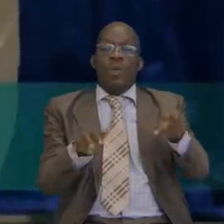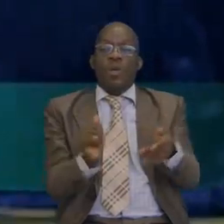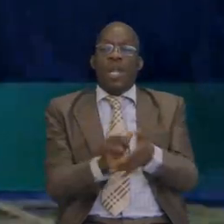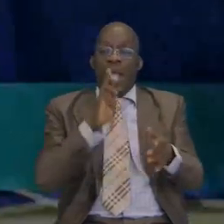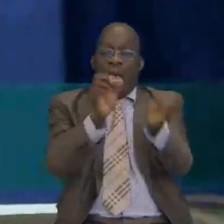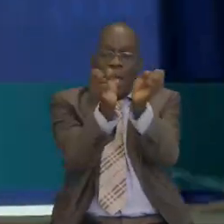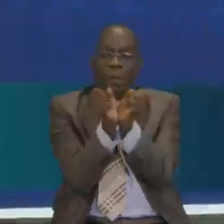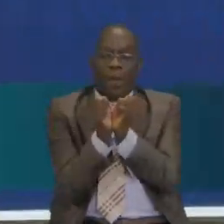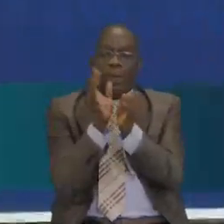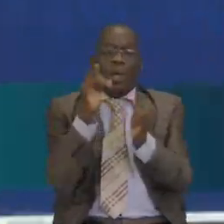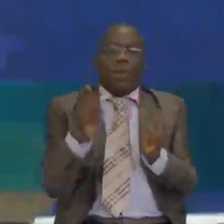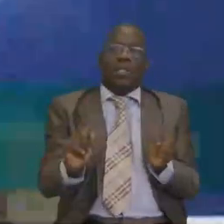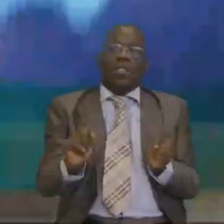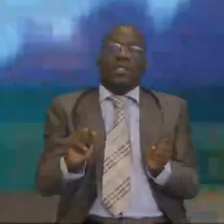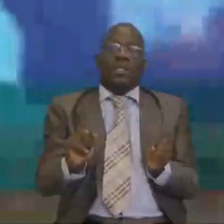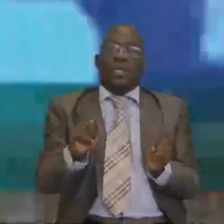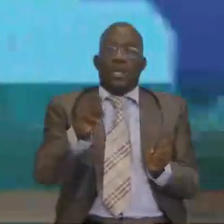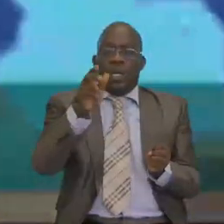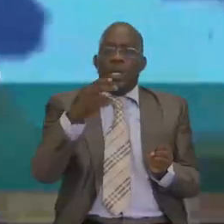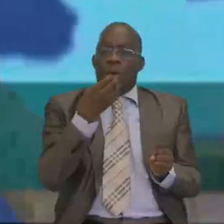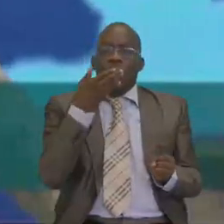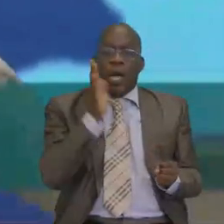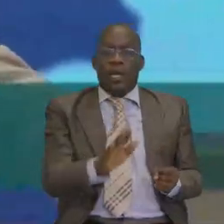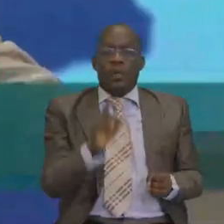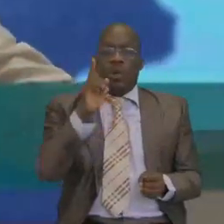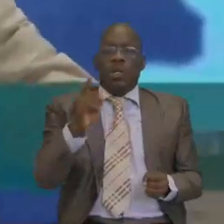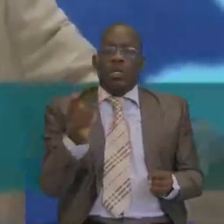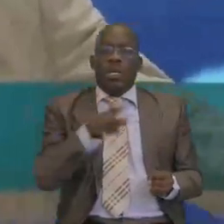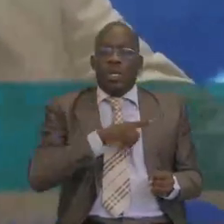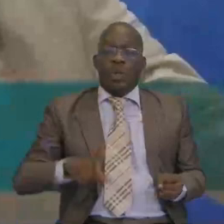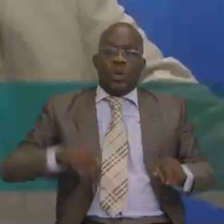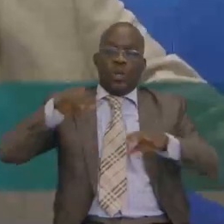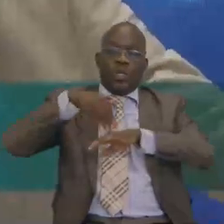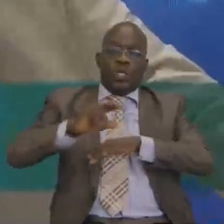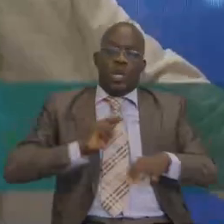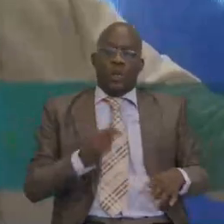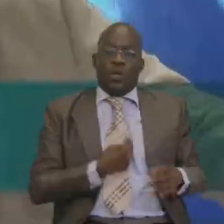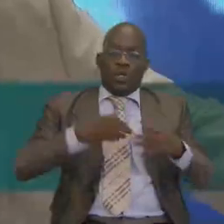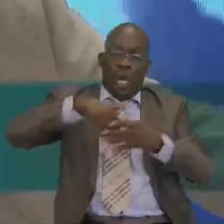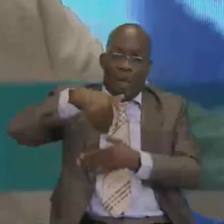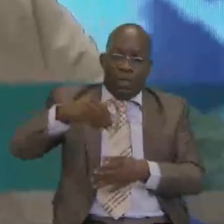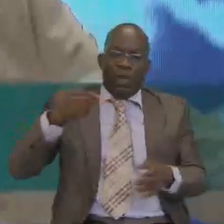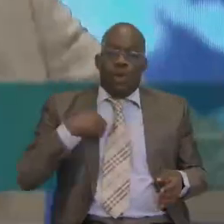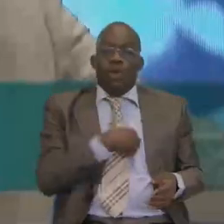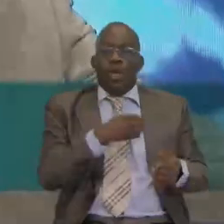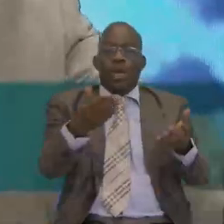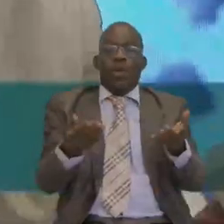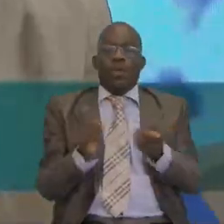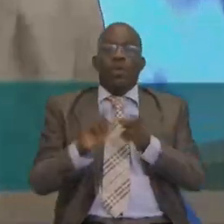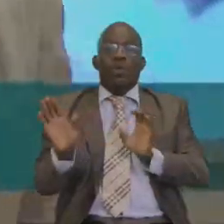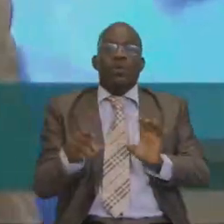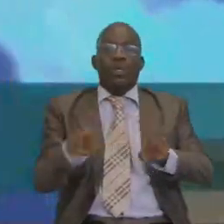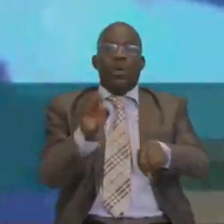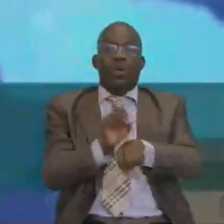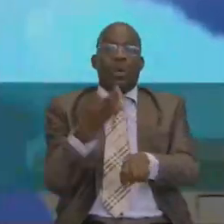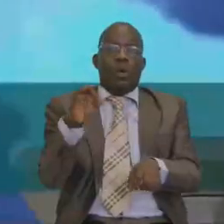sont maintenus dans la captivité par les méchants. Dieu nous envoie. Et nous voulons donc faire l'œuvre du